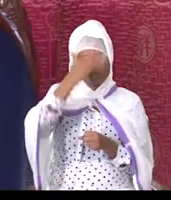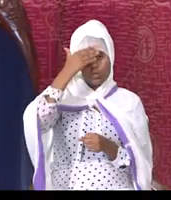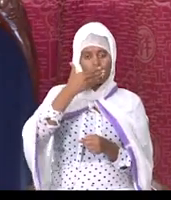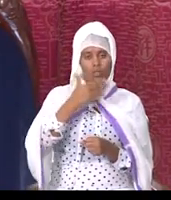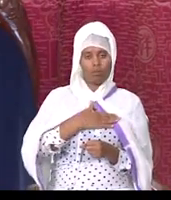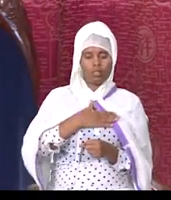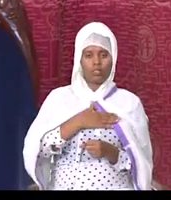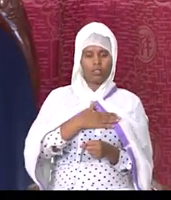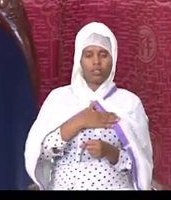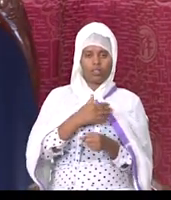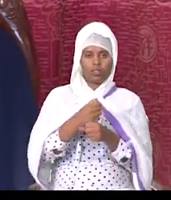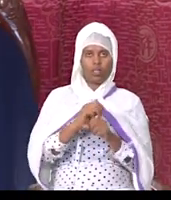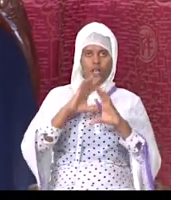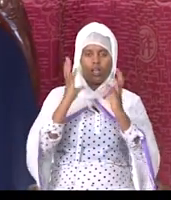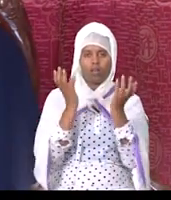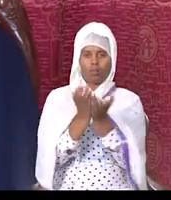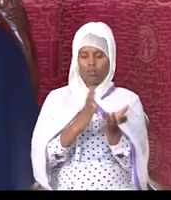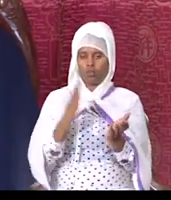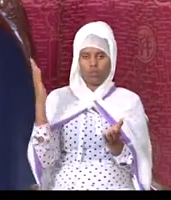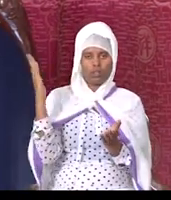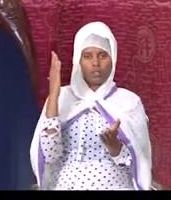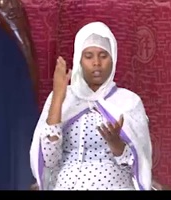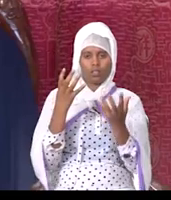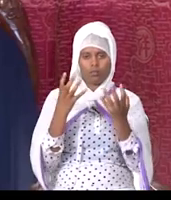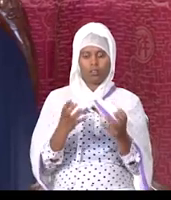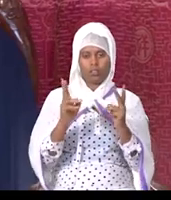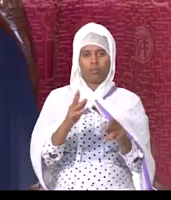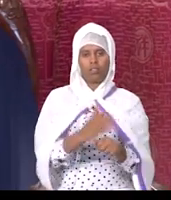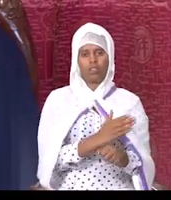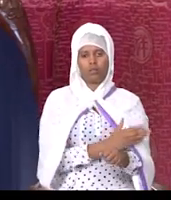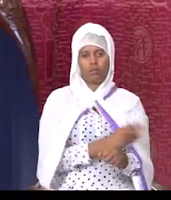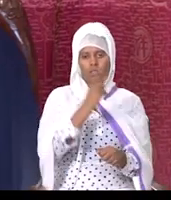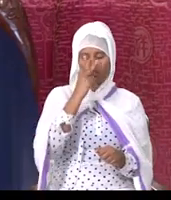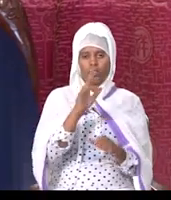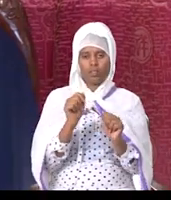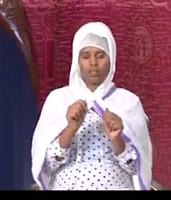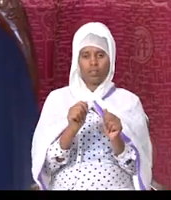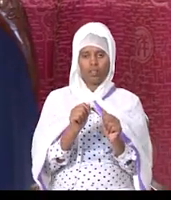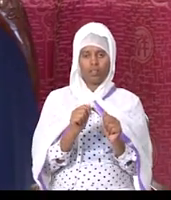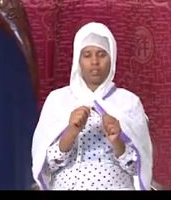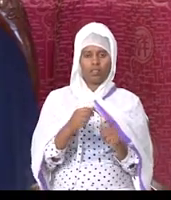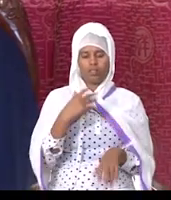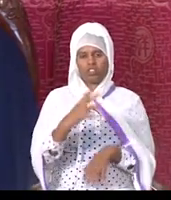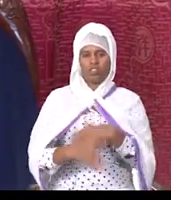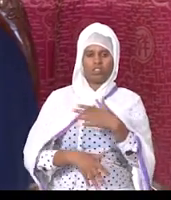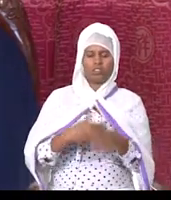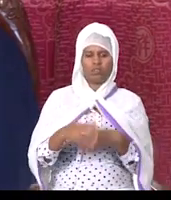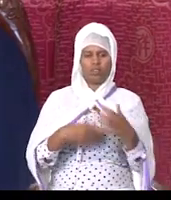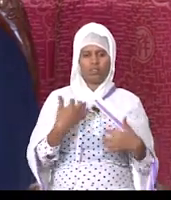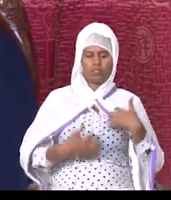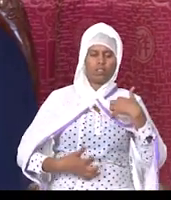ክንነብር ይግባአና እዩ። ምክንያቱ ሎሚ ዓለምና ዘላቶ ኩነታት ከምቲ ኣቐዲሞ ኣብ ማሕበረ መላእክቲ ኣትዩ ዝነበረ ናዕብን